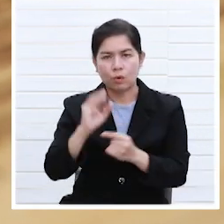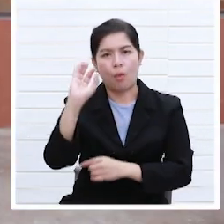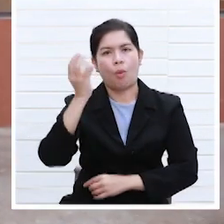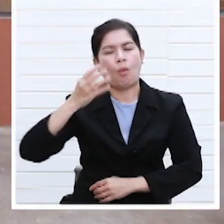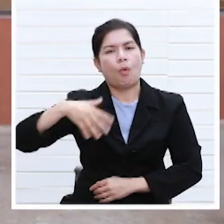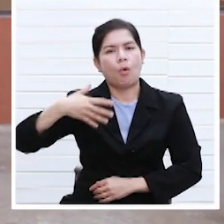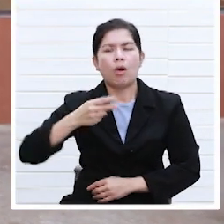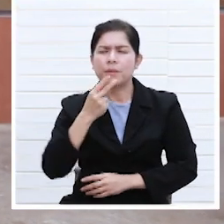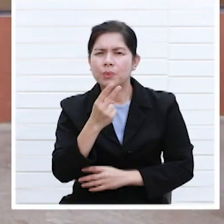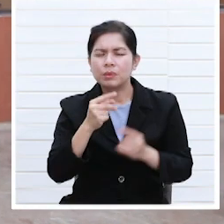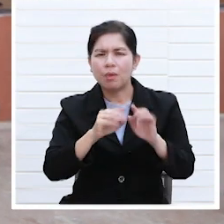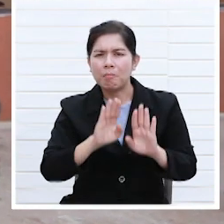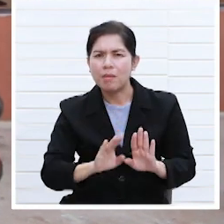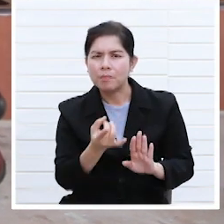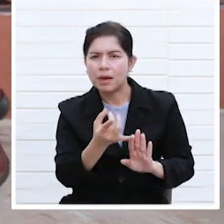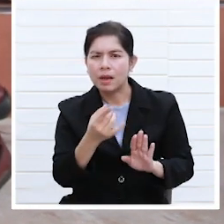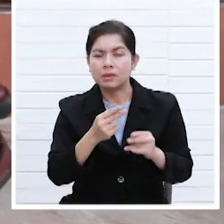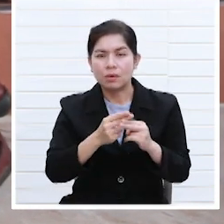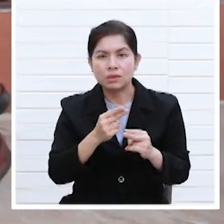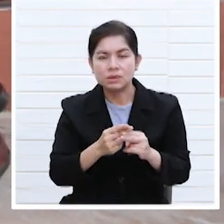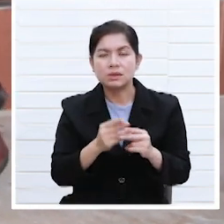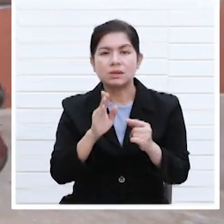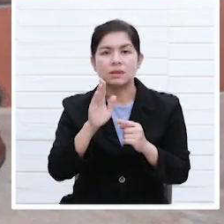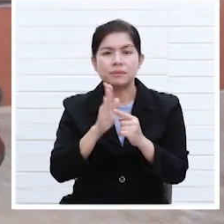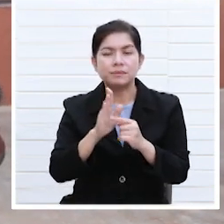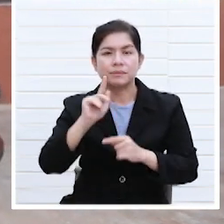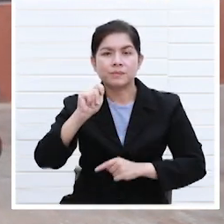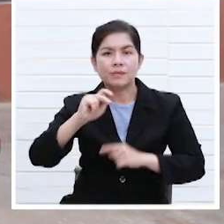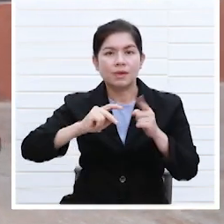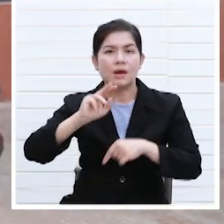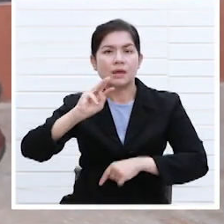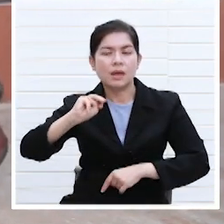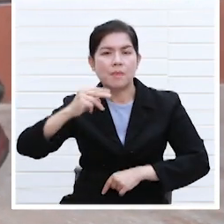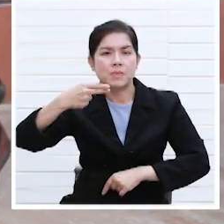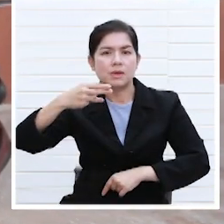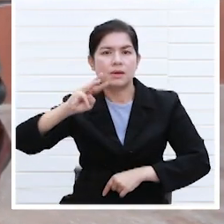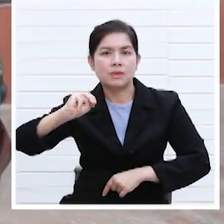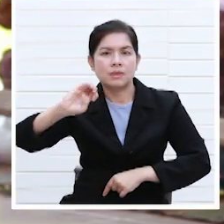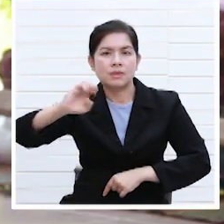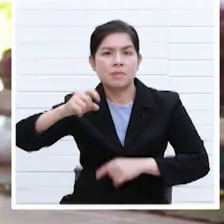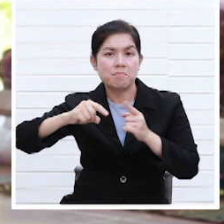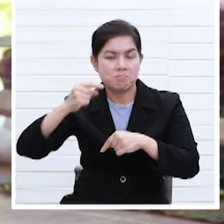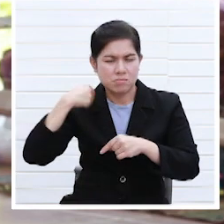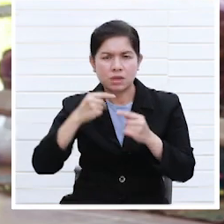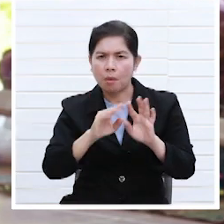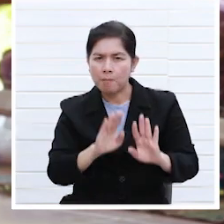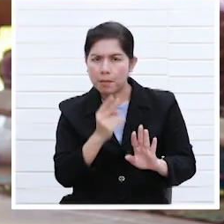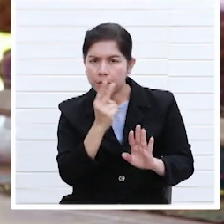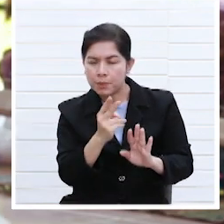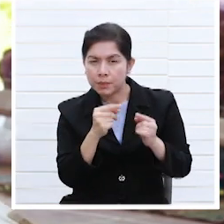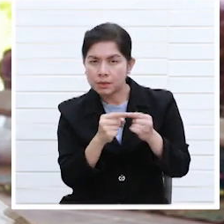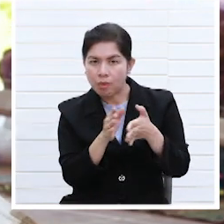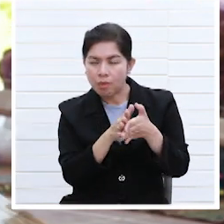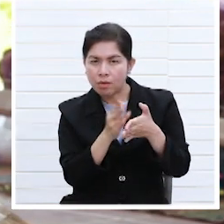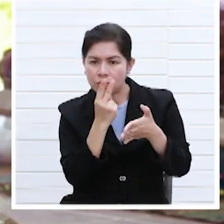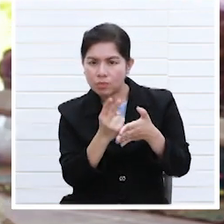กร้อน ครับเดี๋ยวผมขอดูใกล้ๆนิดนึงนะฮะนี่คือลักษณะของแต้มหมี่นั้นแสดงว่าลายรูป